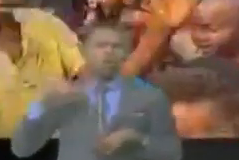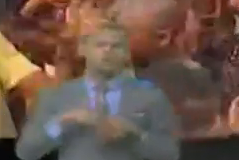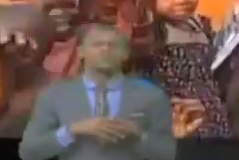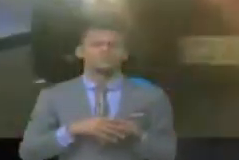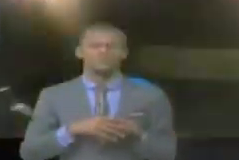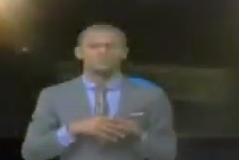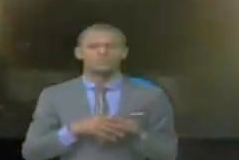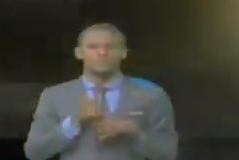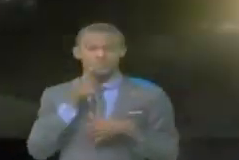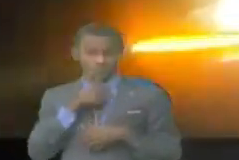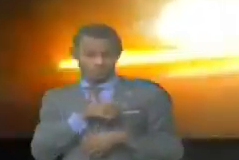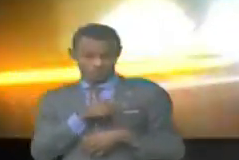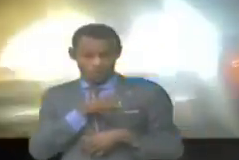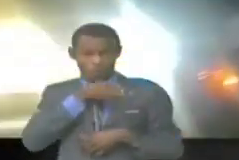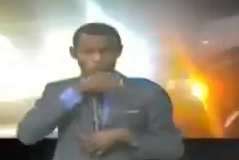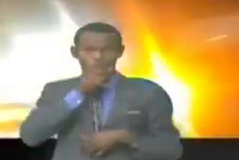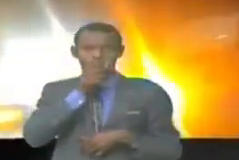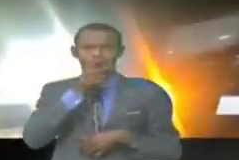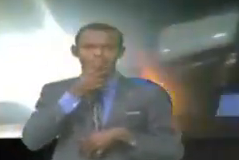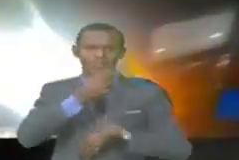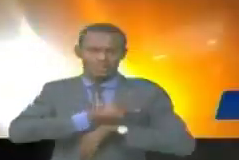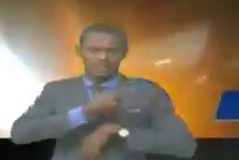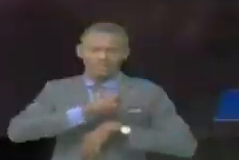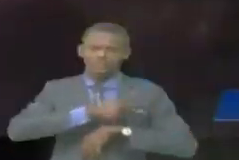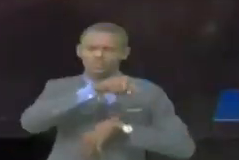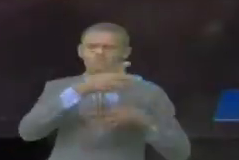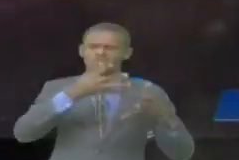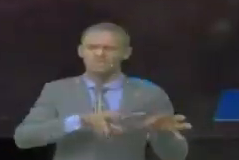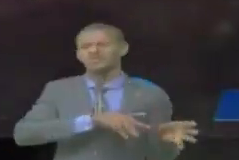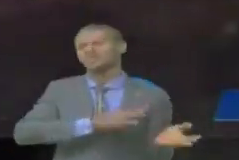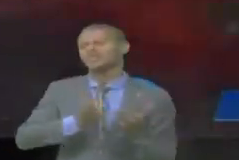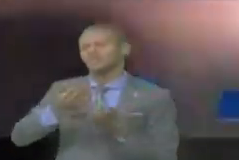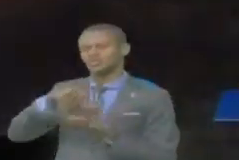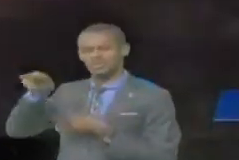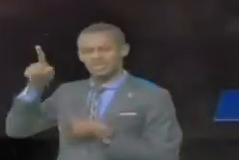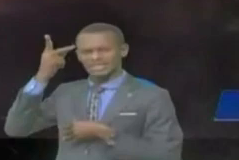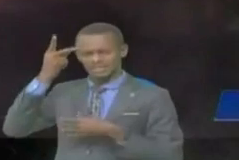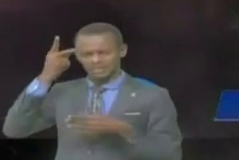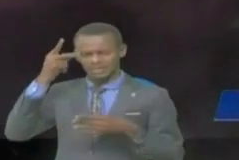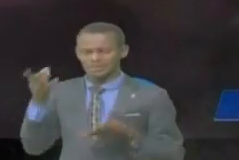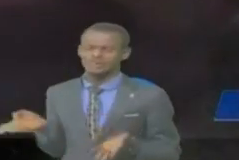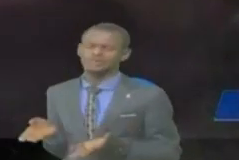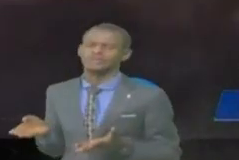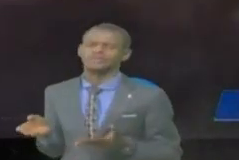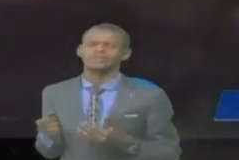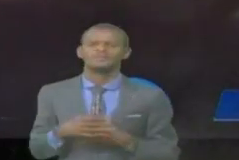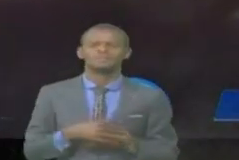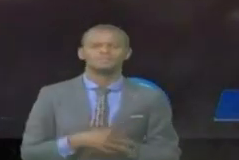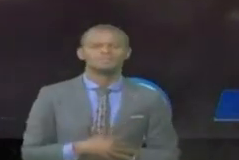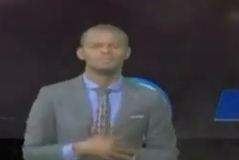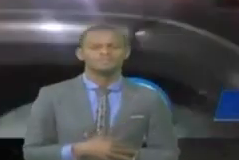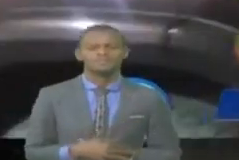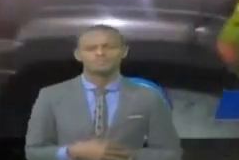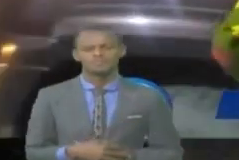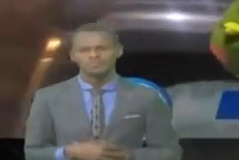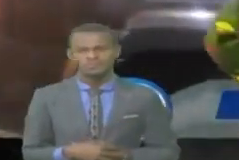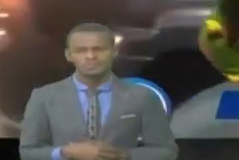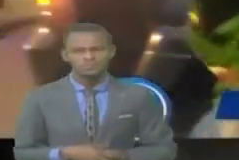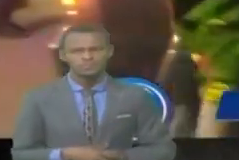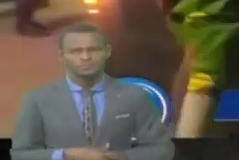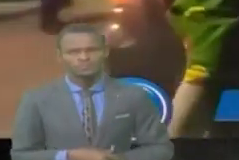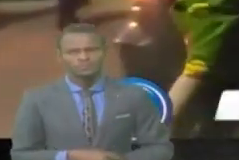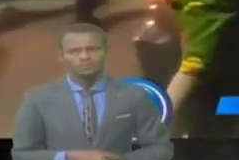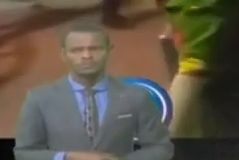Kwango profond, Jules César Mbosso regagne sa résidence tard dans la soirée en laissant un sourire derrière à la population de